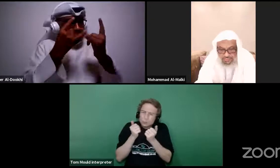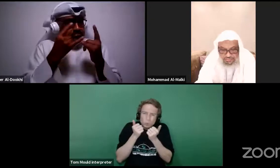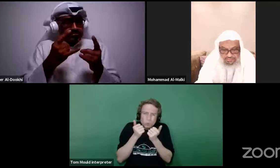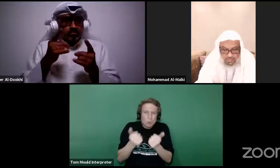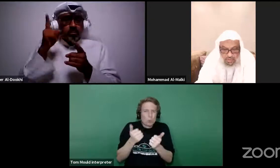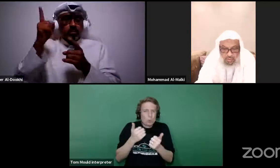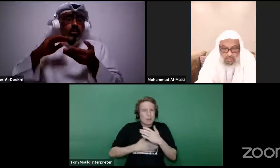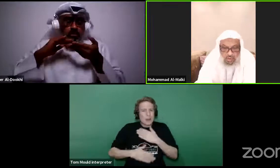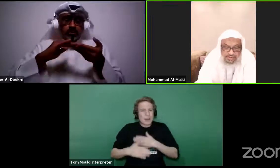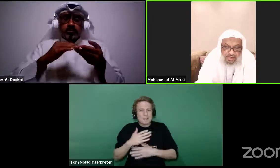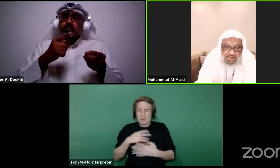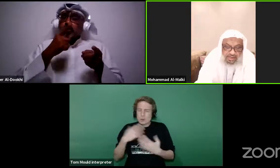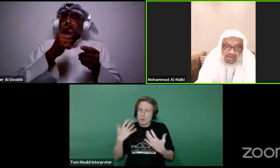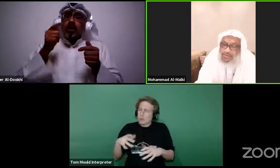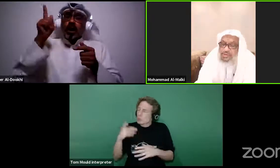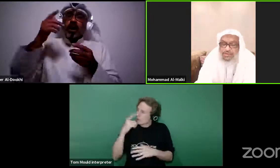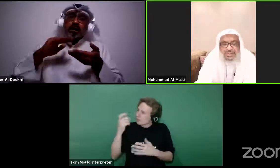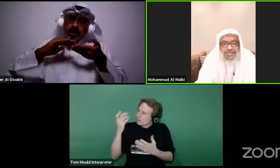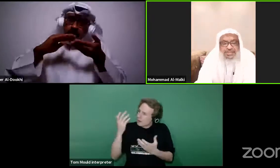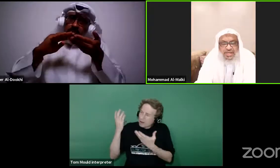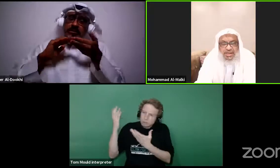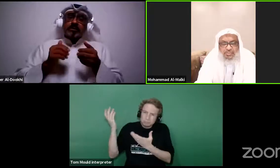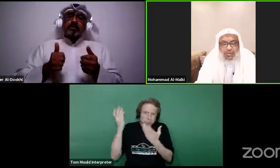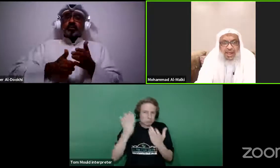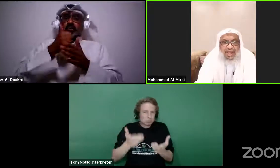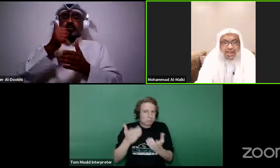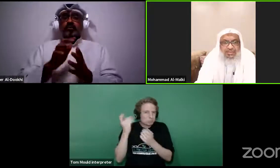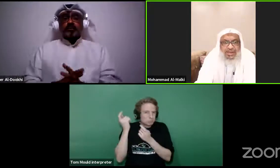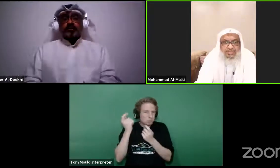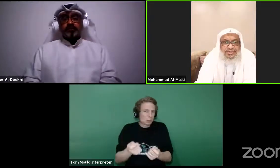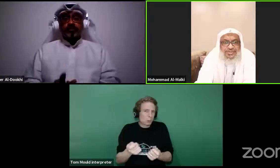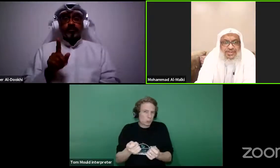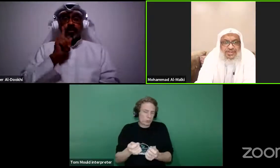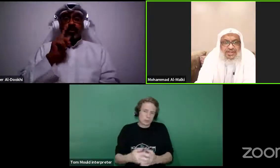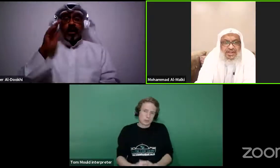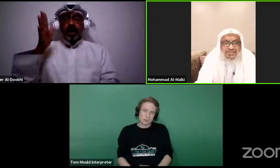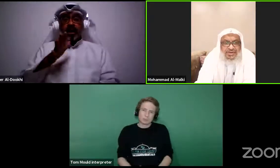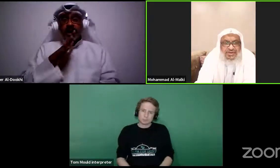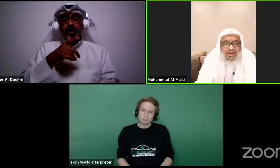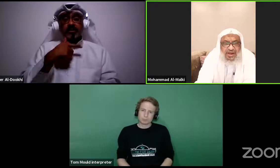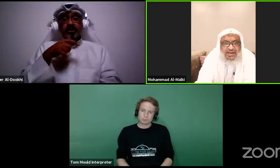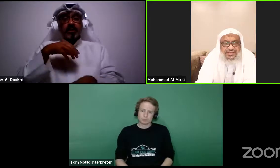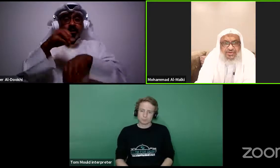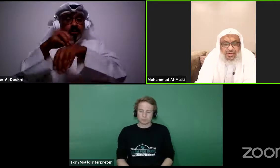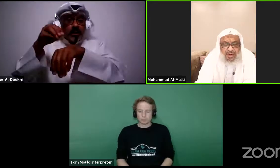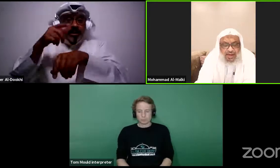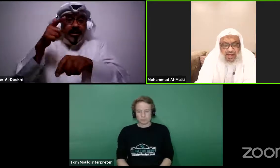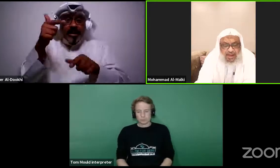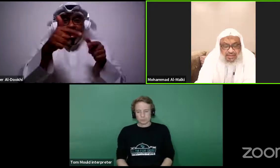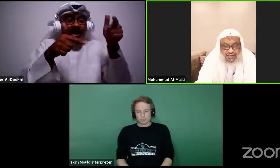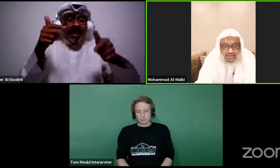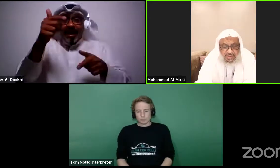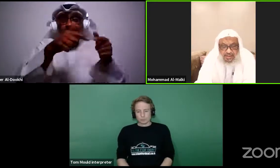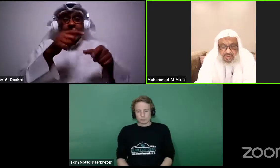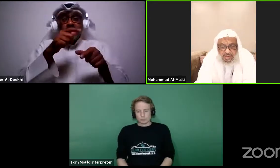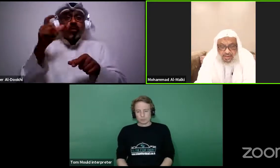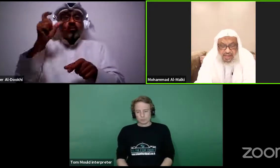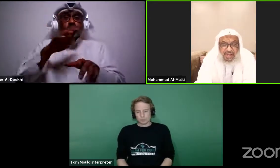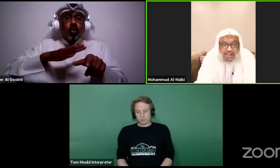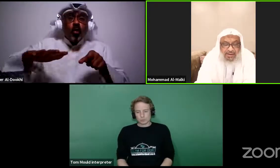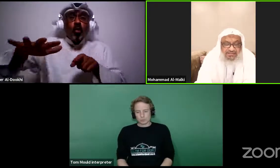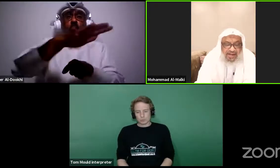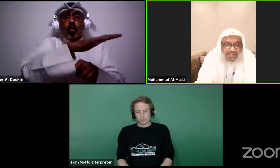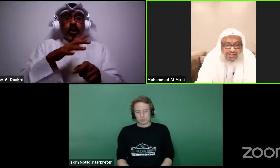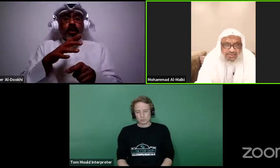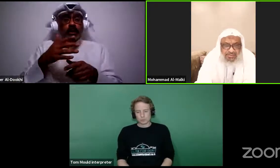recompense. وقد قال النبي صلى الله عليه وسلم مرغبا المسلمين في قراءة القرآن،